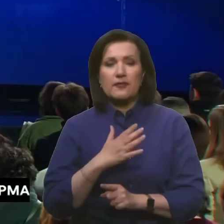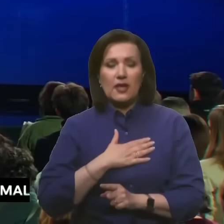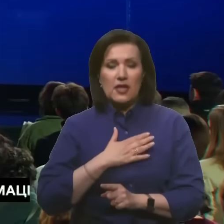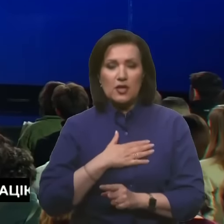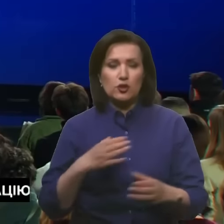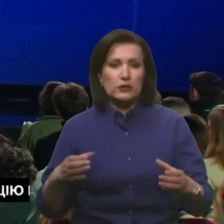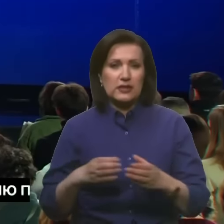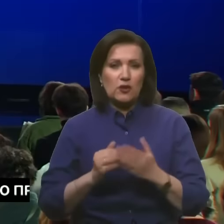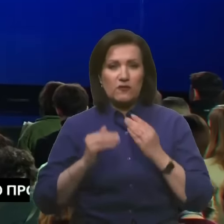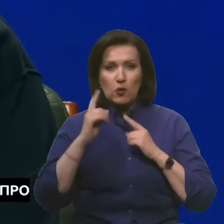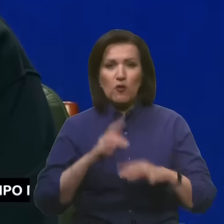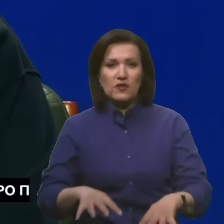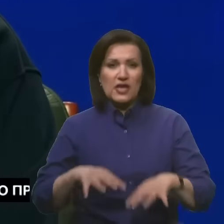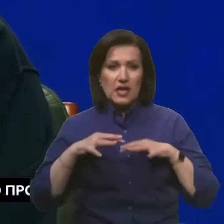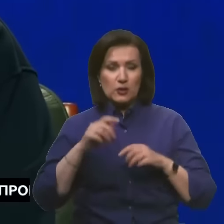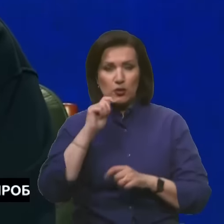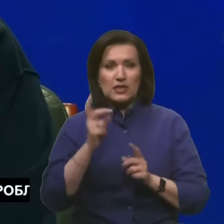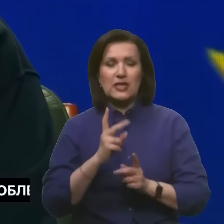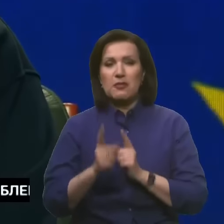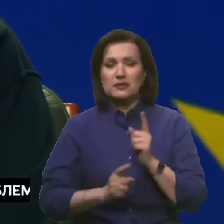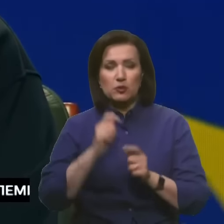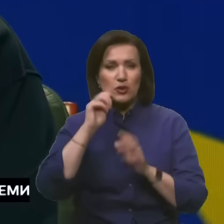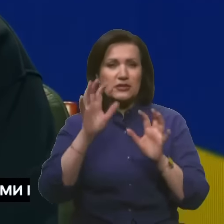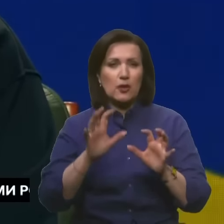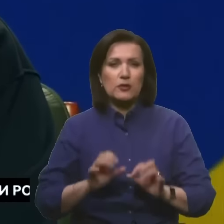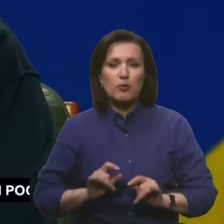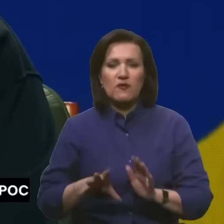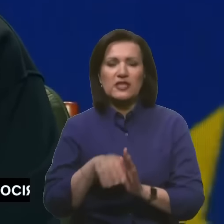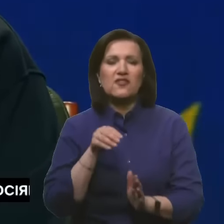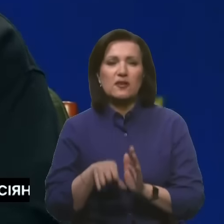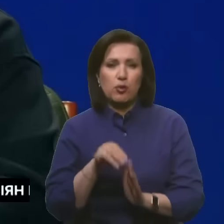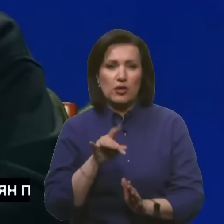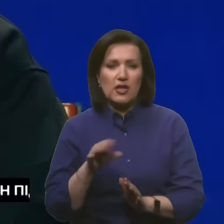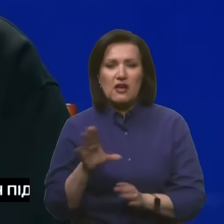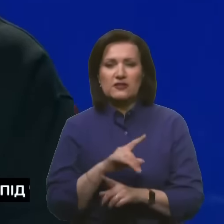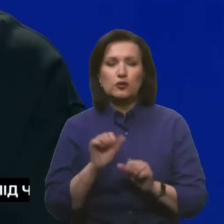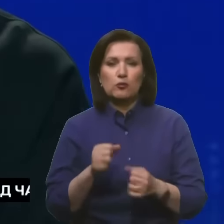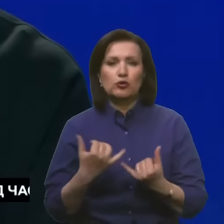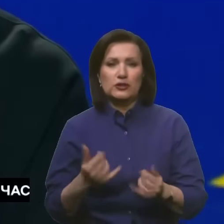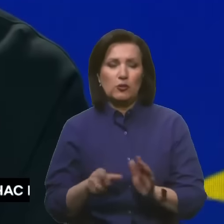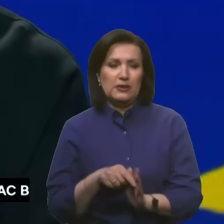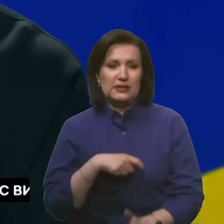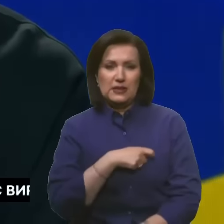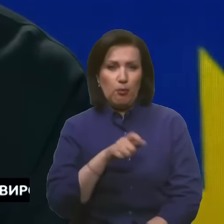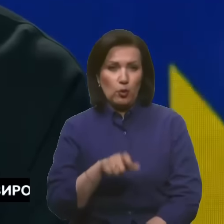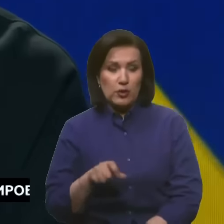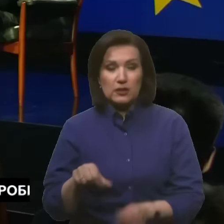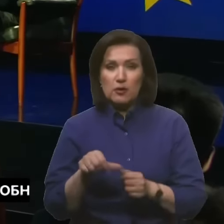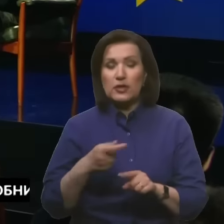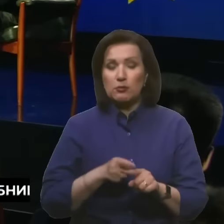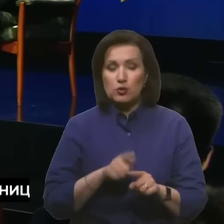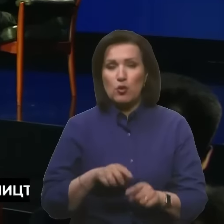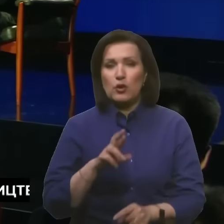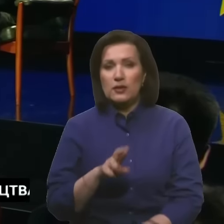складу Верховної Ради України, треба змінювати українське законодавство і проводити вибори. Все, що можна зробити з депутатами. Окрім цього,